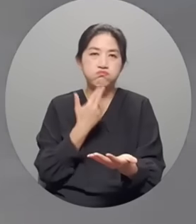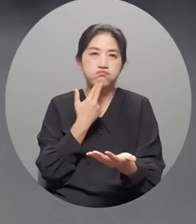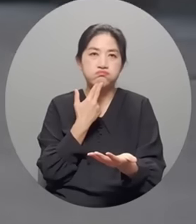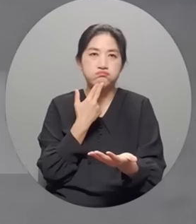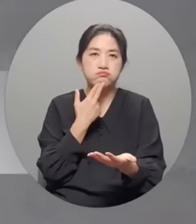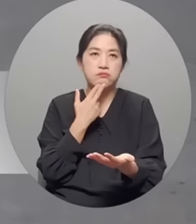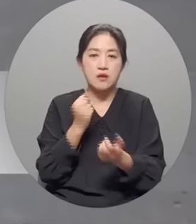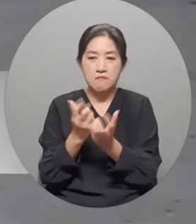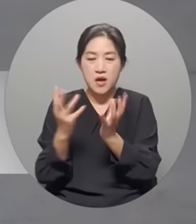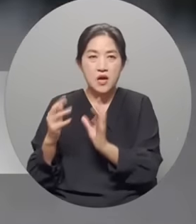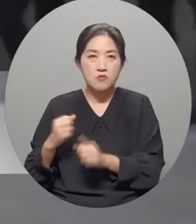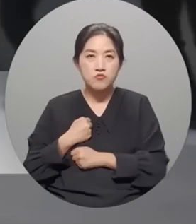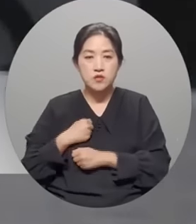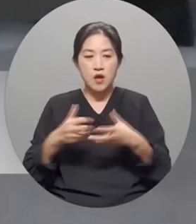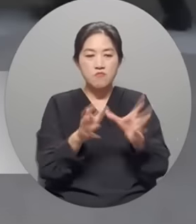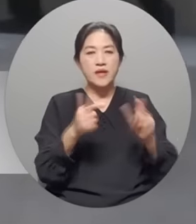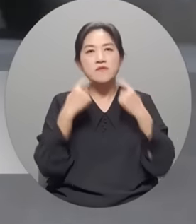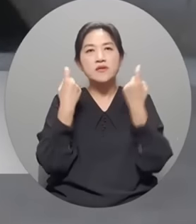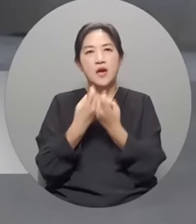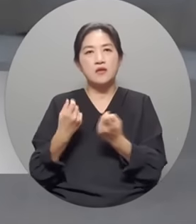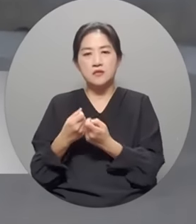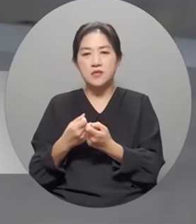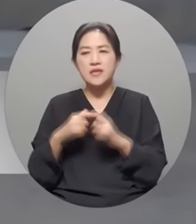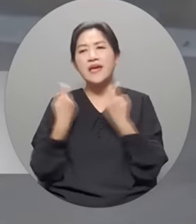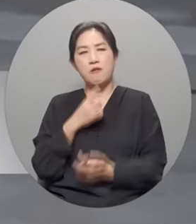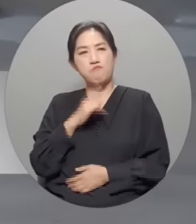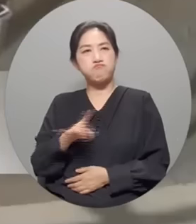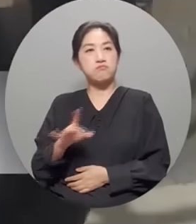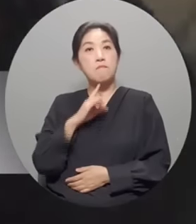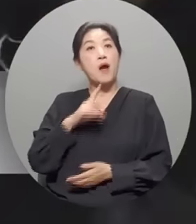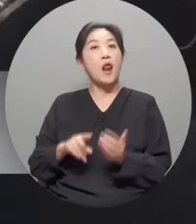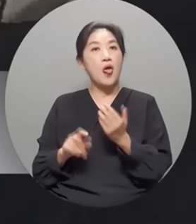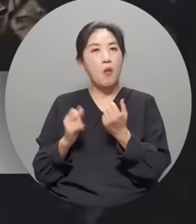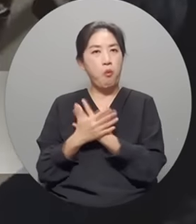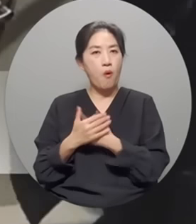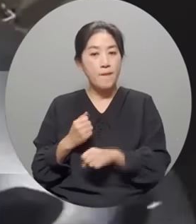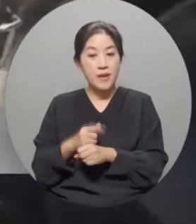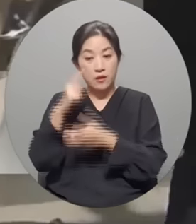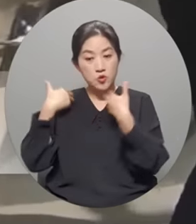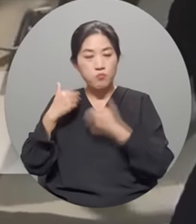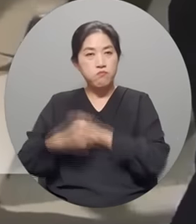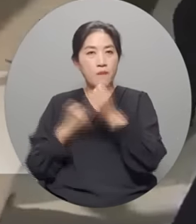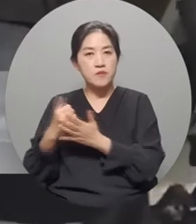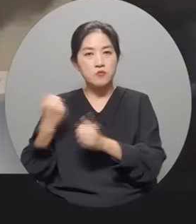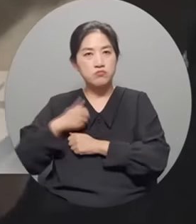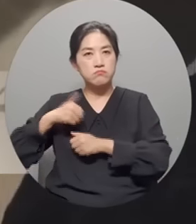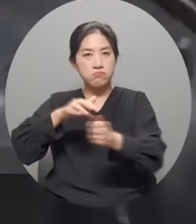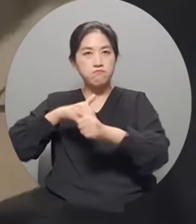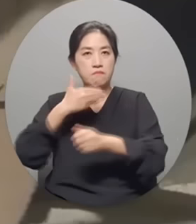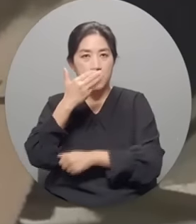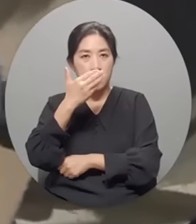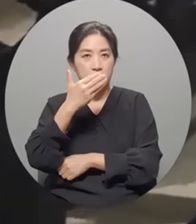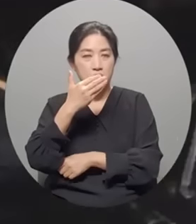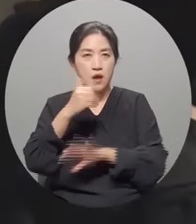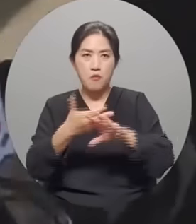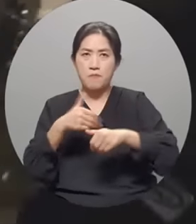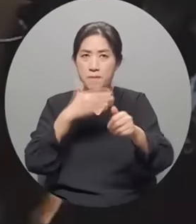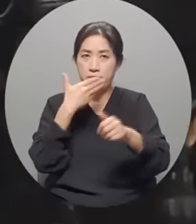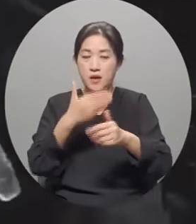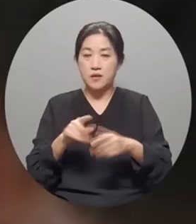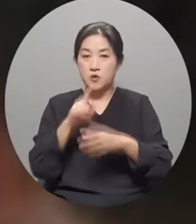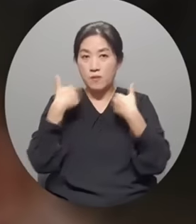다수의 군인을 부대가 아닌 개인 파병으로 포장하면 사실상 정부 마음대로 군인을 내보낼 수 있는 겁니다. 현재